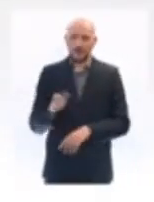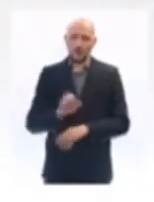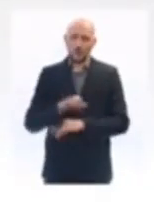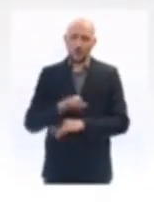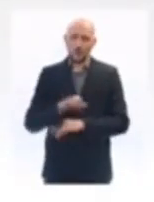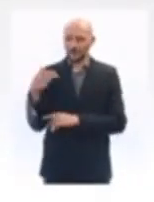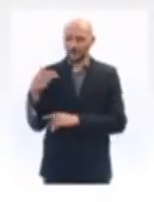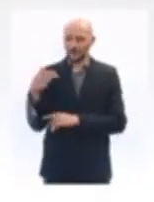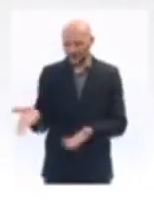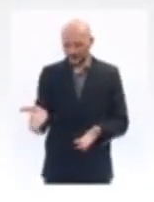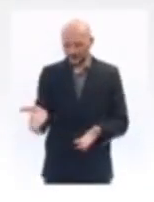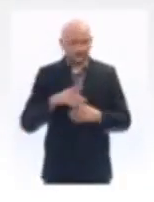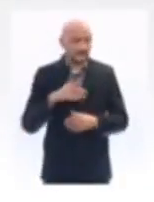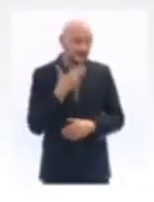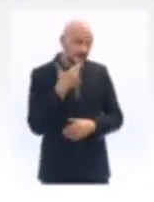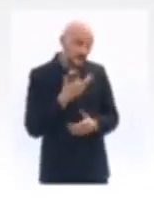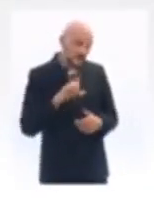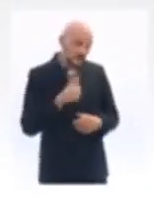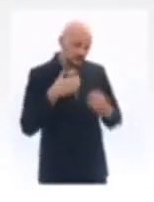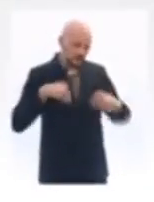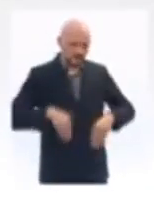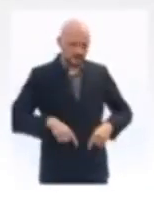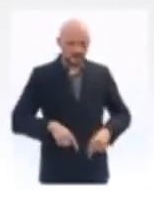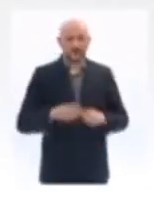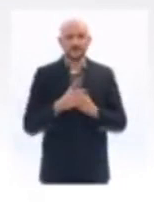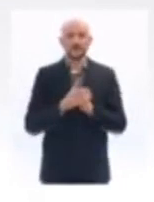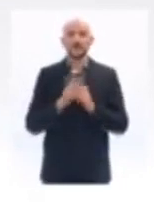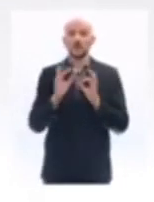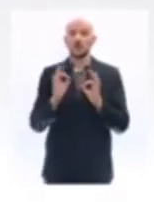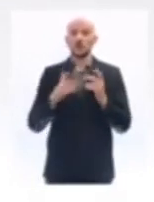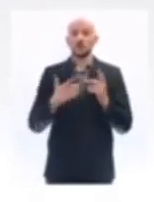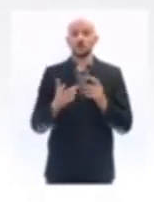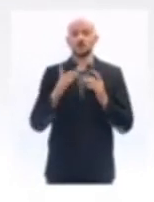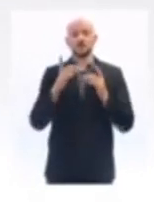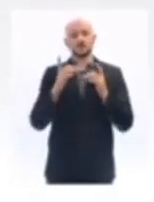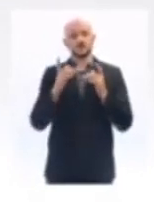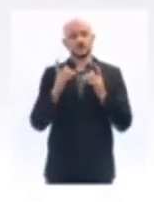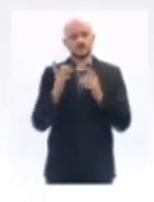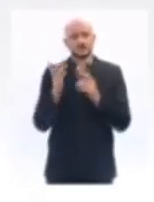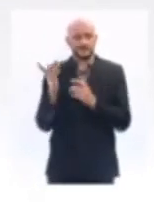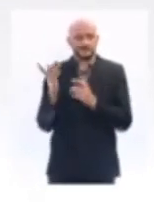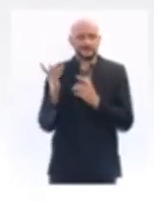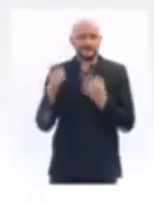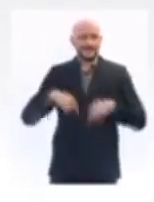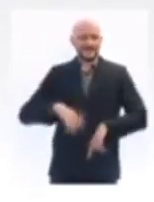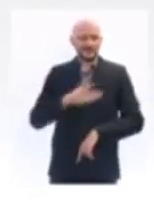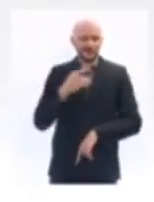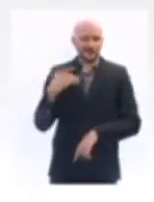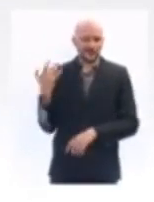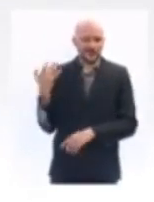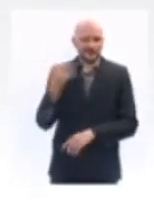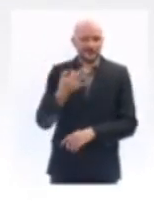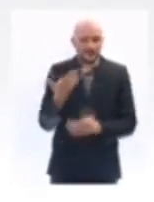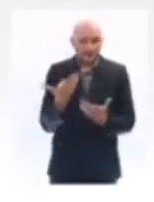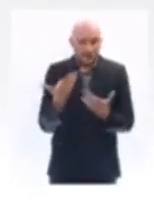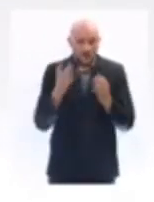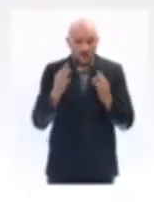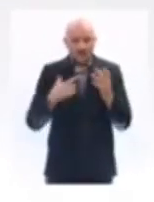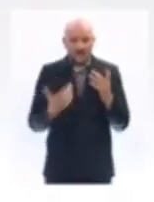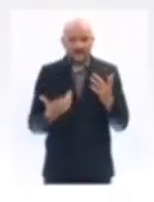pour qu'ils puissent s'organiser de leur façon. Toutes les enquêtes que nous faisons auprès des lycées montrent que les situations sont différentes. Je ferai notamment une distinction entre les lycées